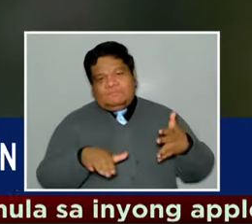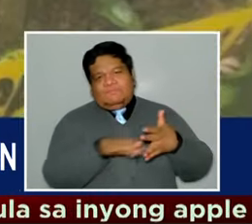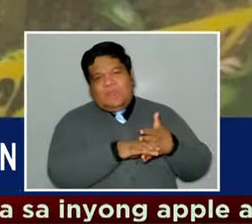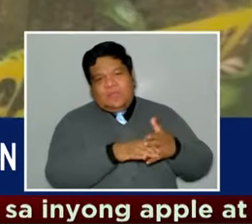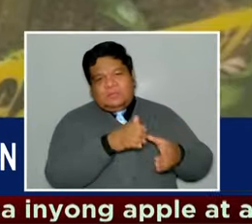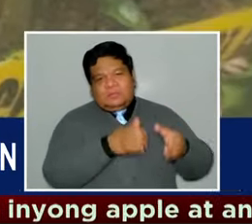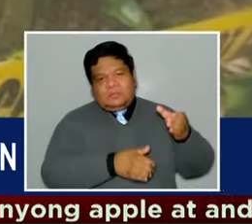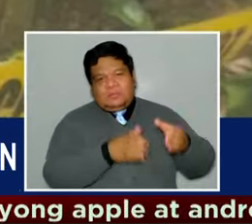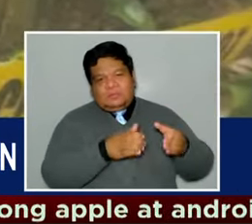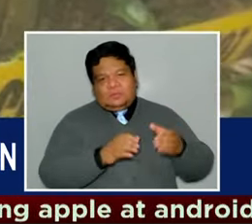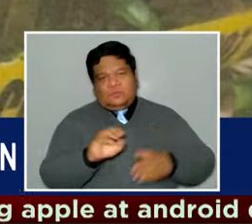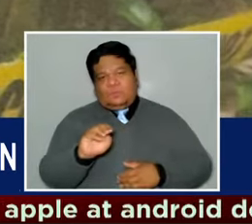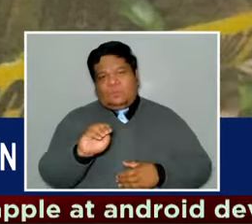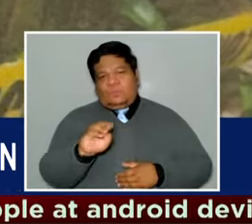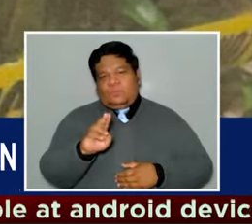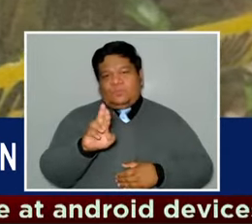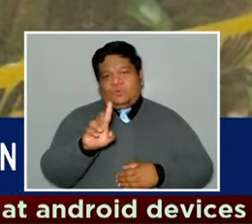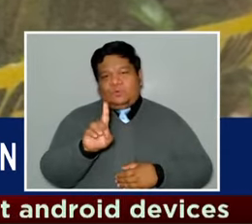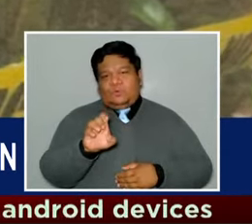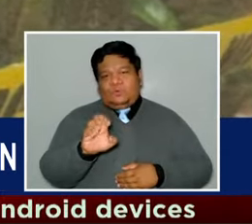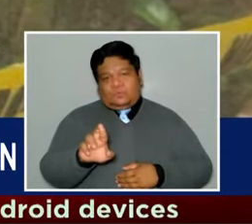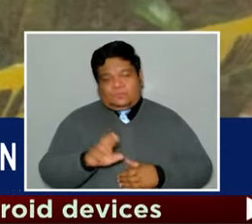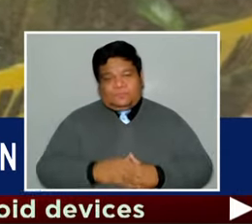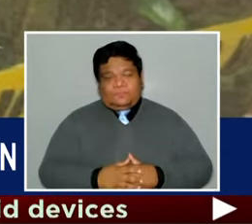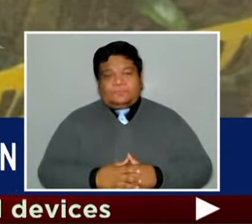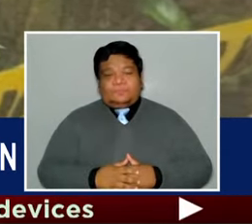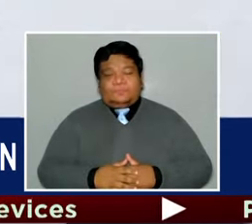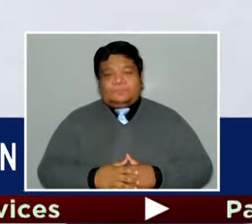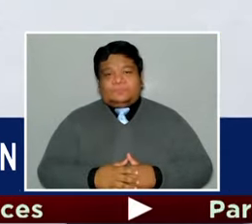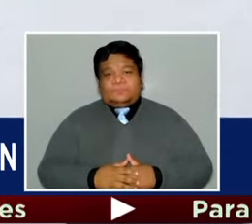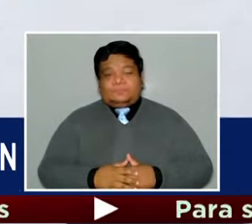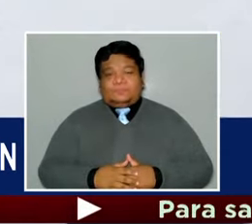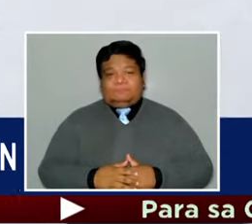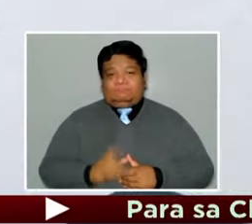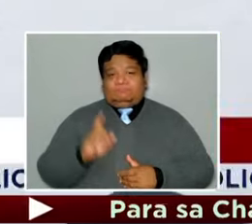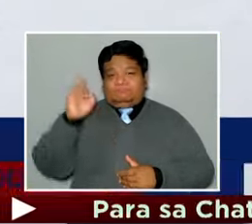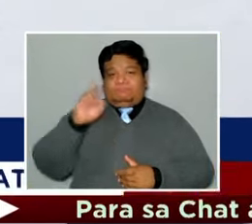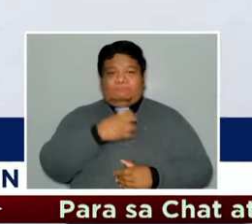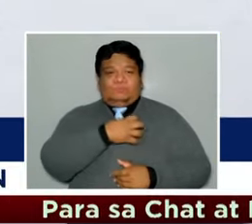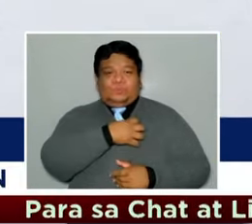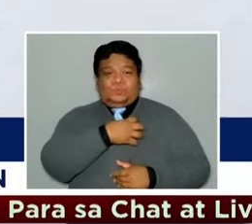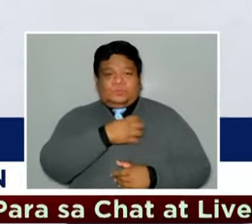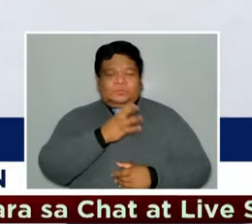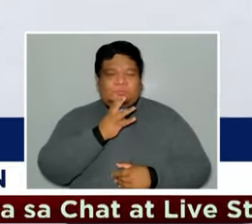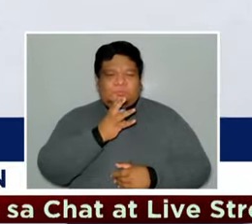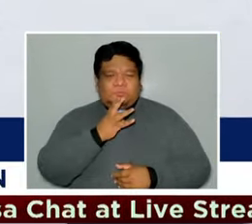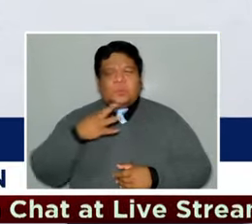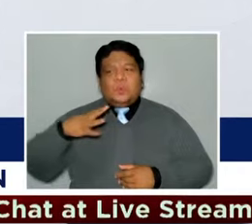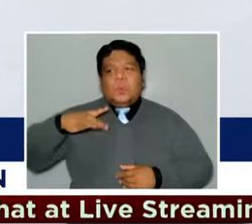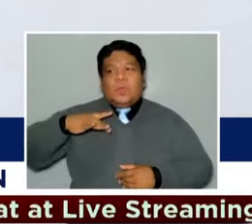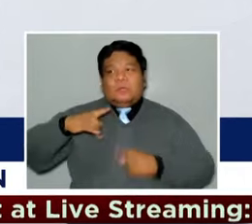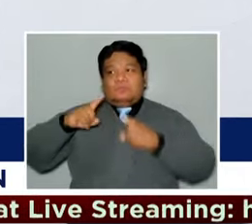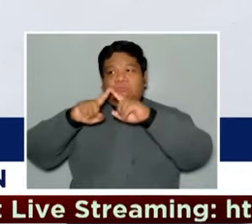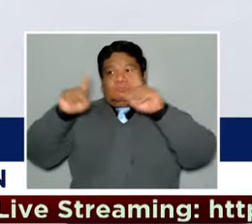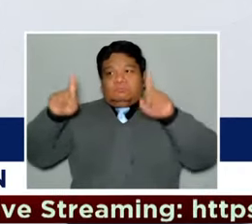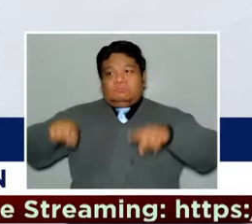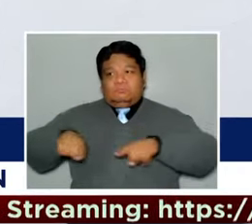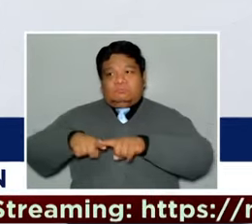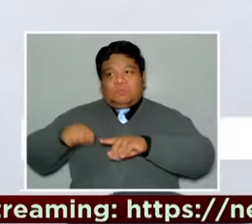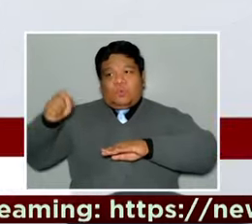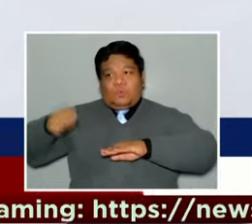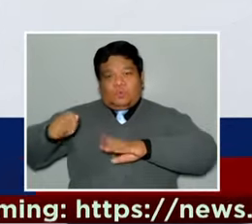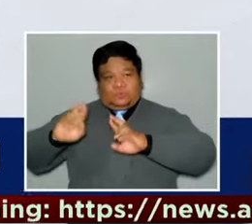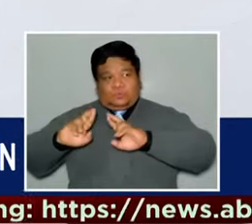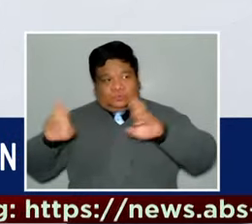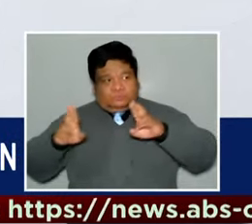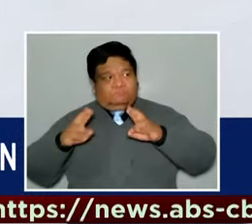mga suspect natin, inaantay na lang po natin yung warrant of arrest para kung sakali pong maglumabas na yung warrant of arrest, mahuli na po